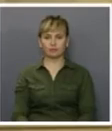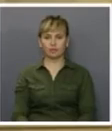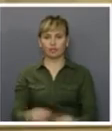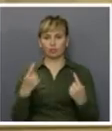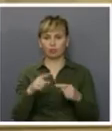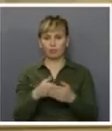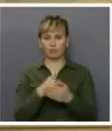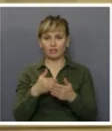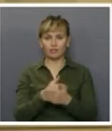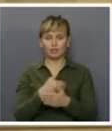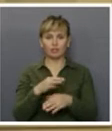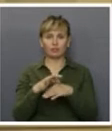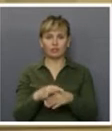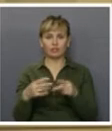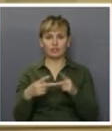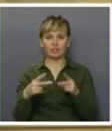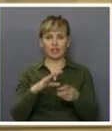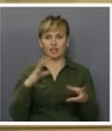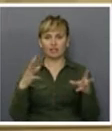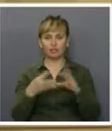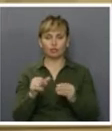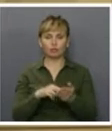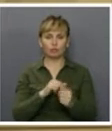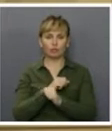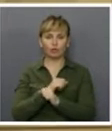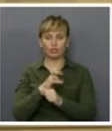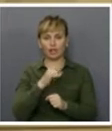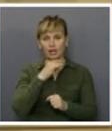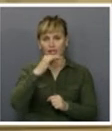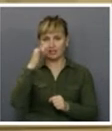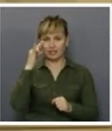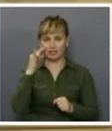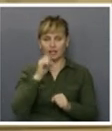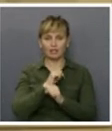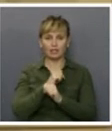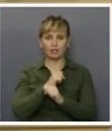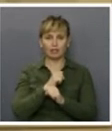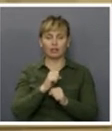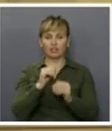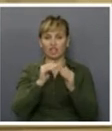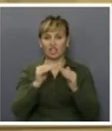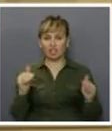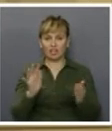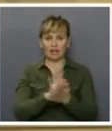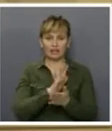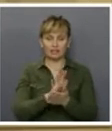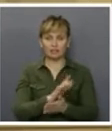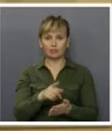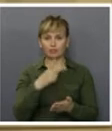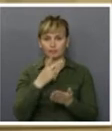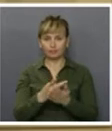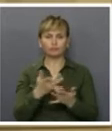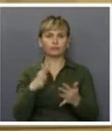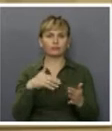Другим новостям. Проведен сравнительный анализ стоимости отдыха на казахстанских курортах. Крыша выяснила, во сколько может обойтись отпуск